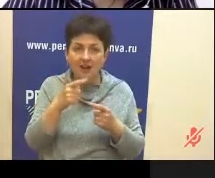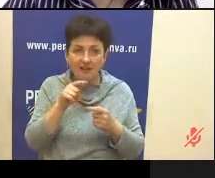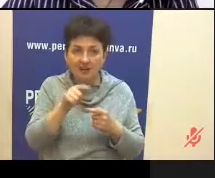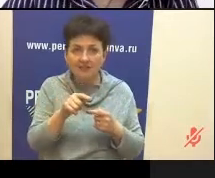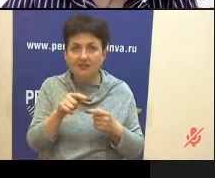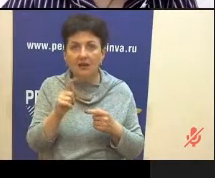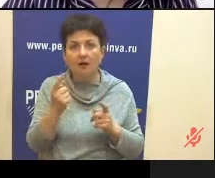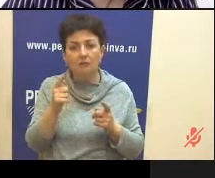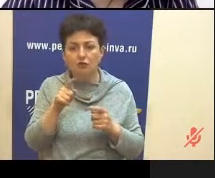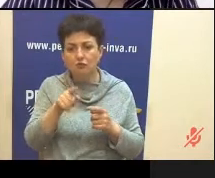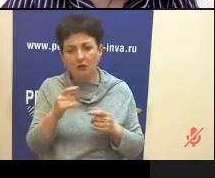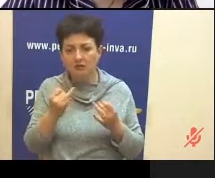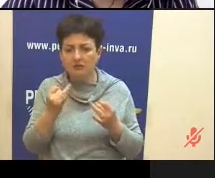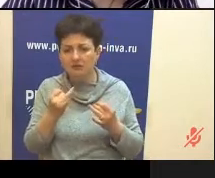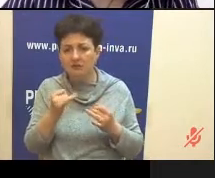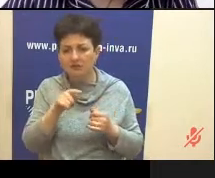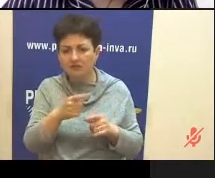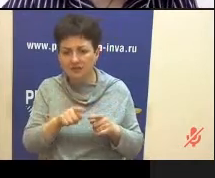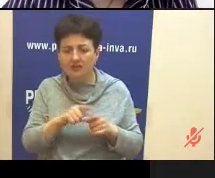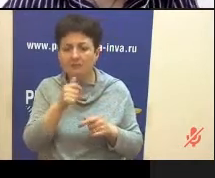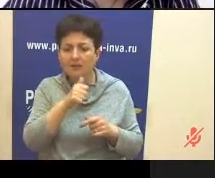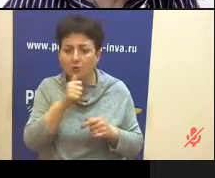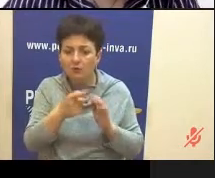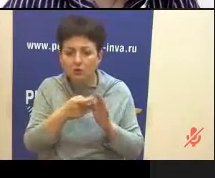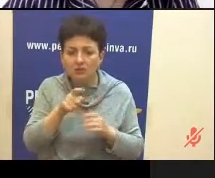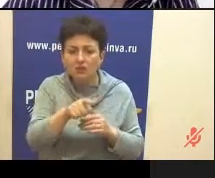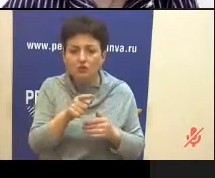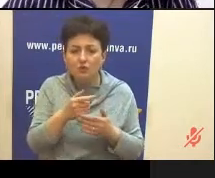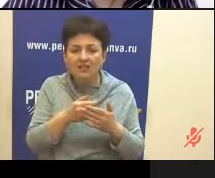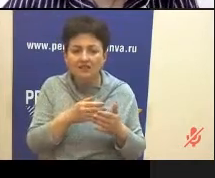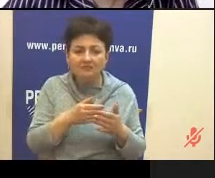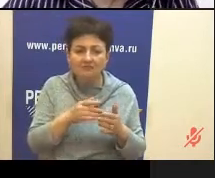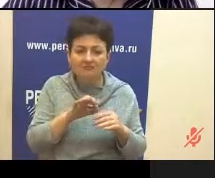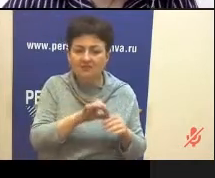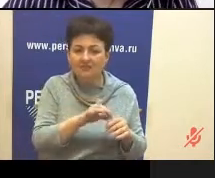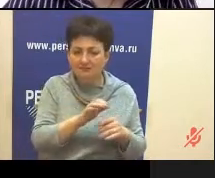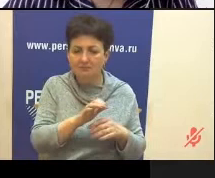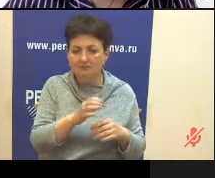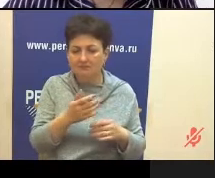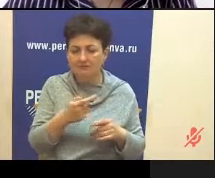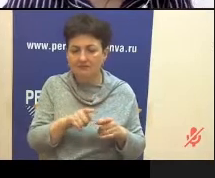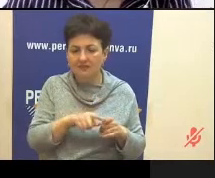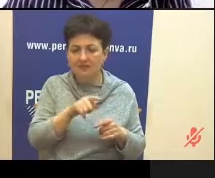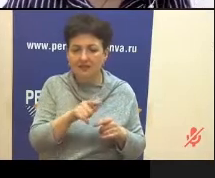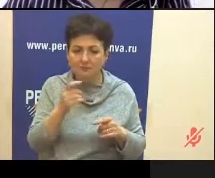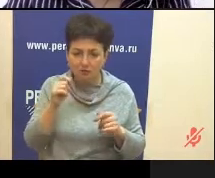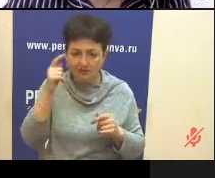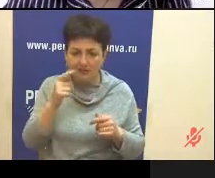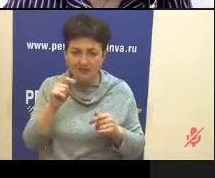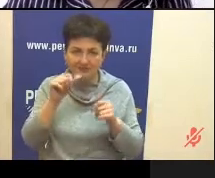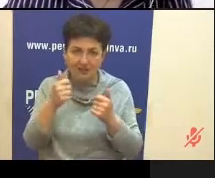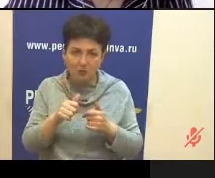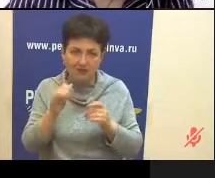теме, заговаривайте с ними о том, почему они стали интересоваться. Пробуйте узнать, что их на это сподвигло. И, может быть, таким образом